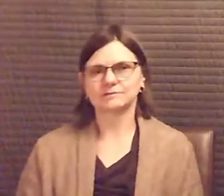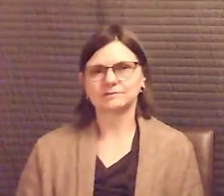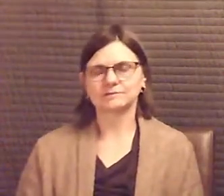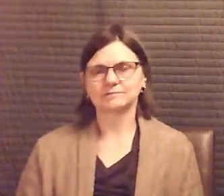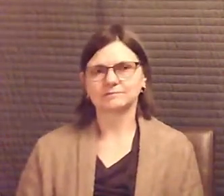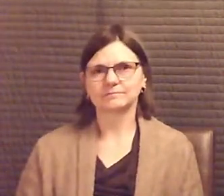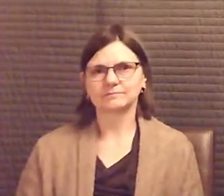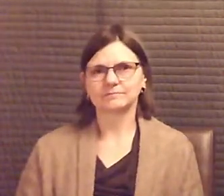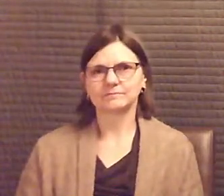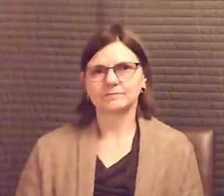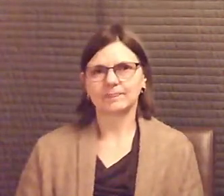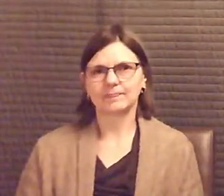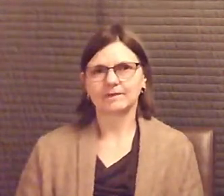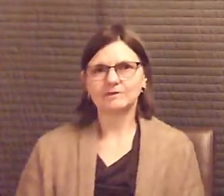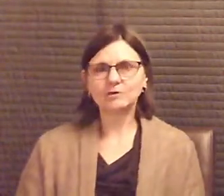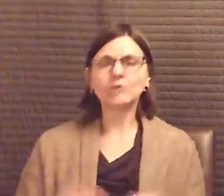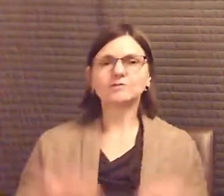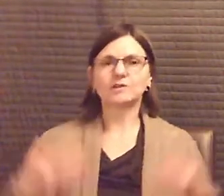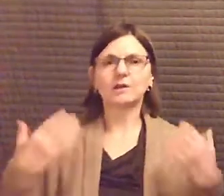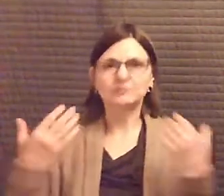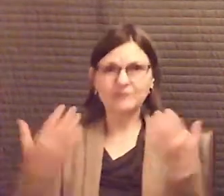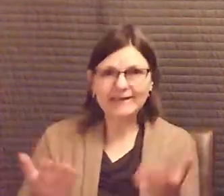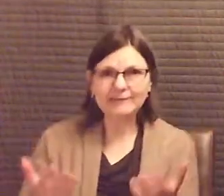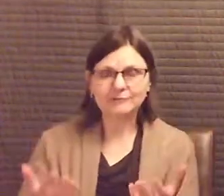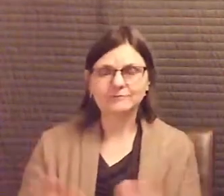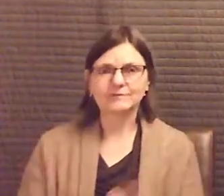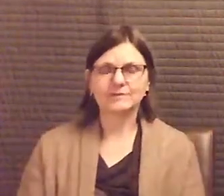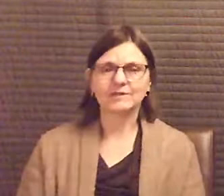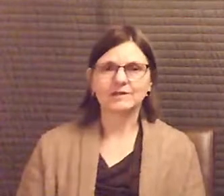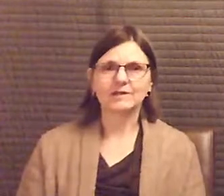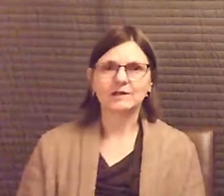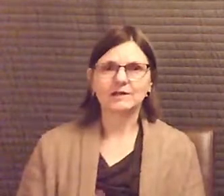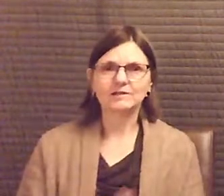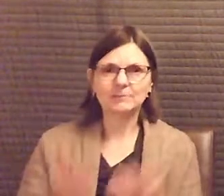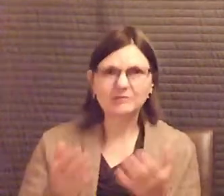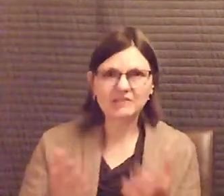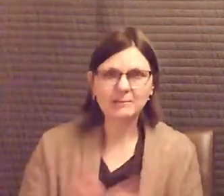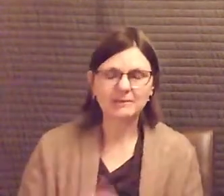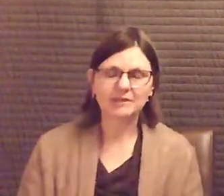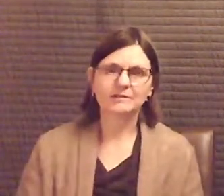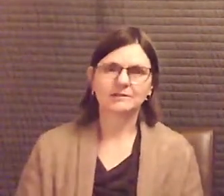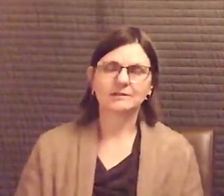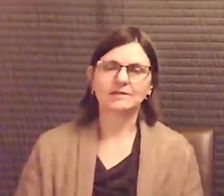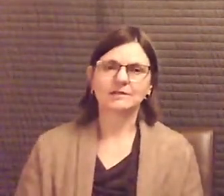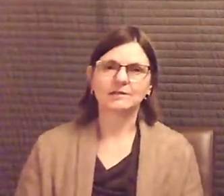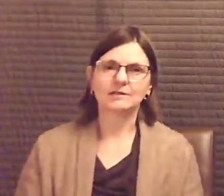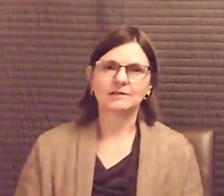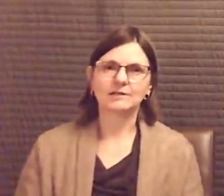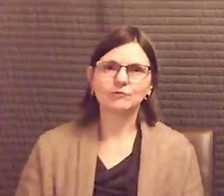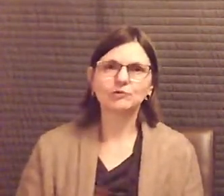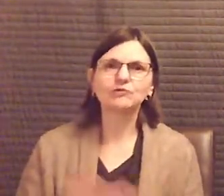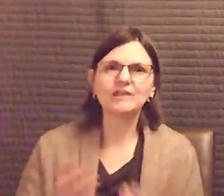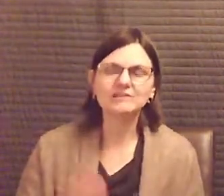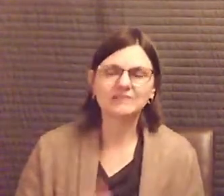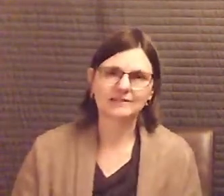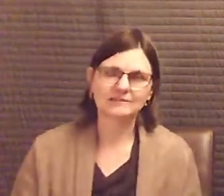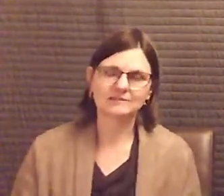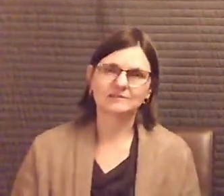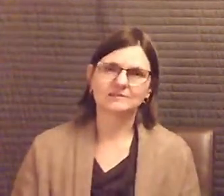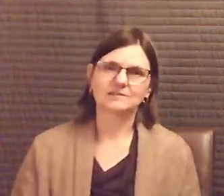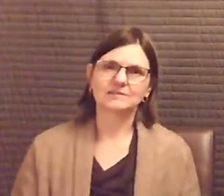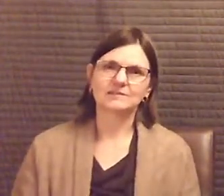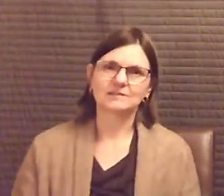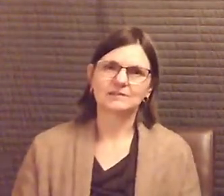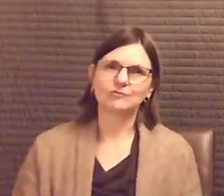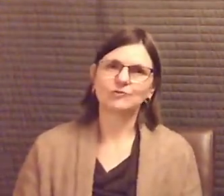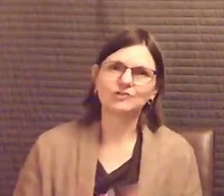de droom ons to kill them the gat en juist wil geen voor perfection hebben scherm voor de goal worden dan zijn voor